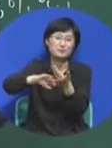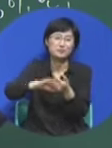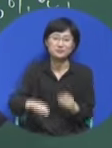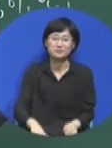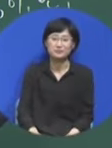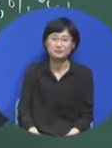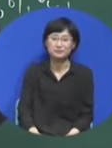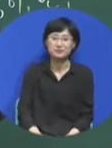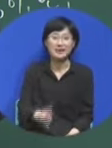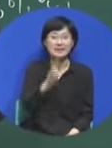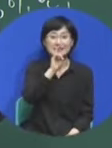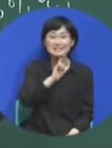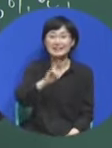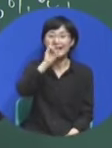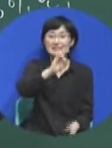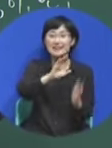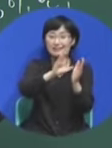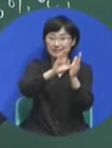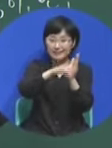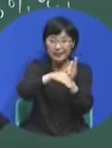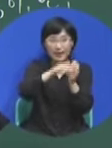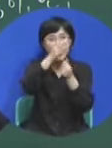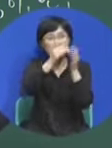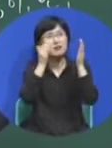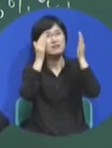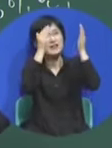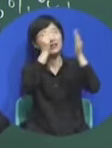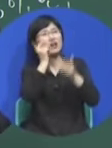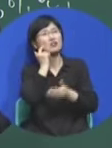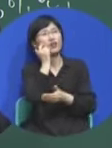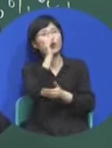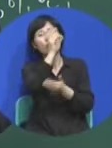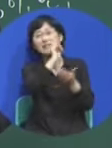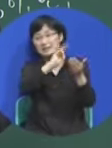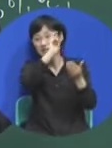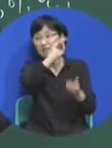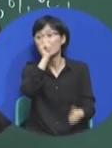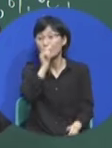事实上，我们的塔拉邦的赞美跟别的曲子有点不一样. 우리가 찬양할 때 하나님의 이름을 높이는 찬양도 있고요.